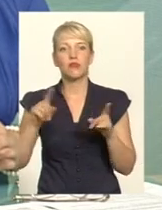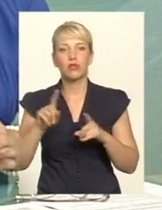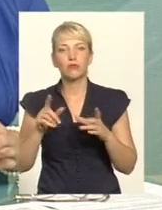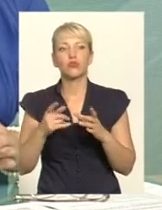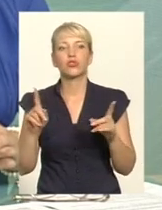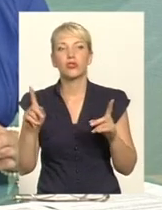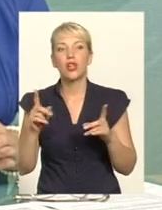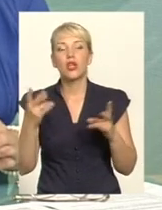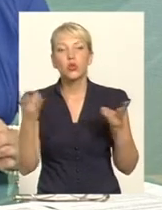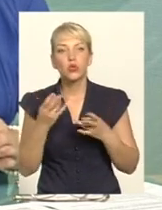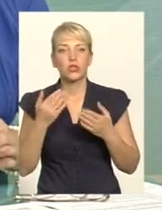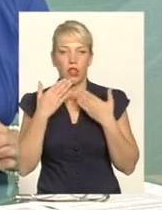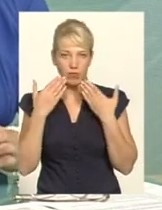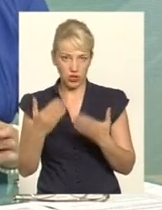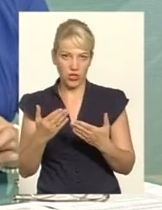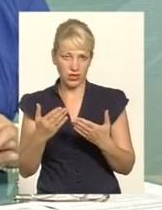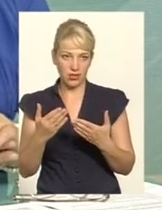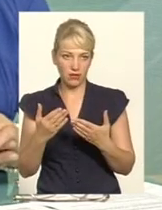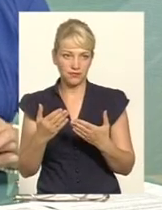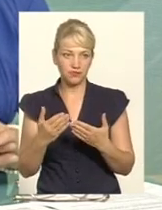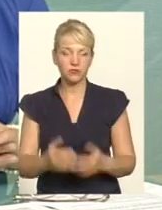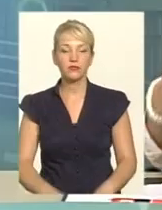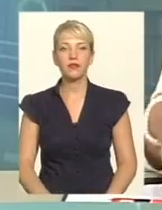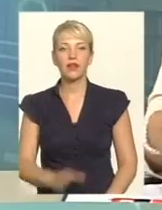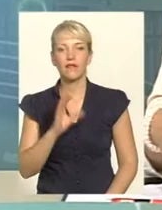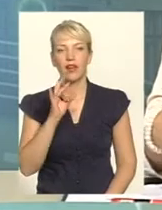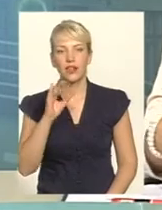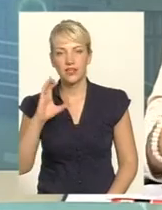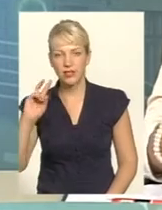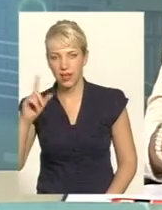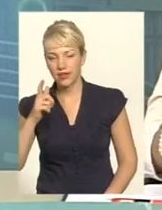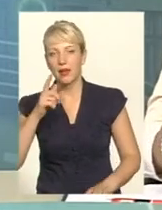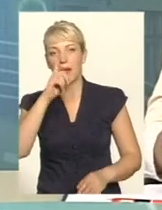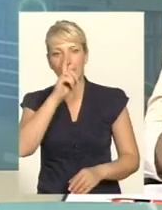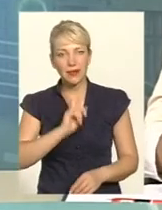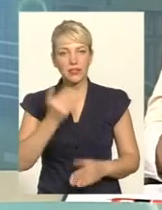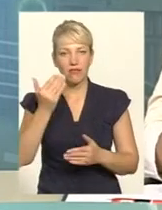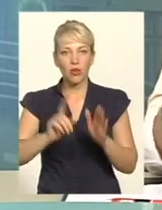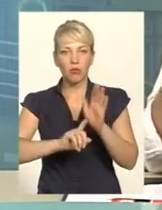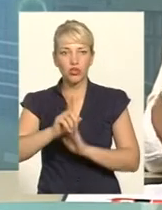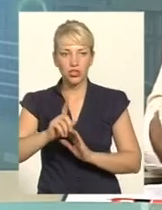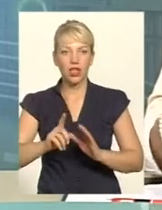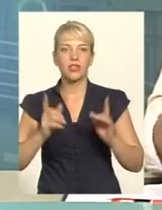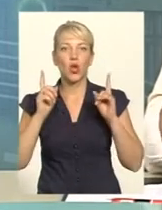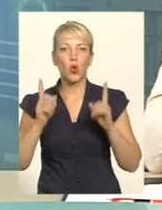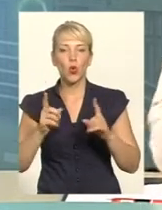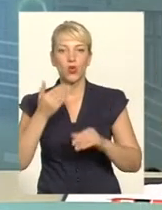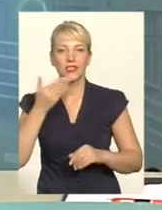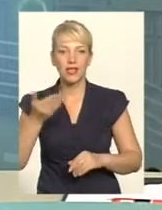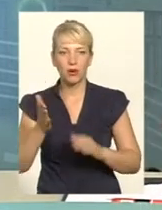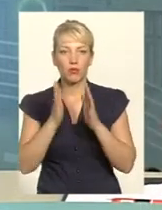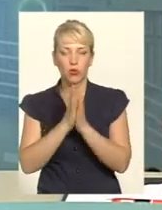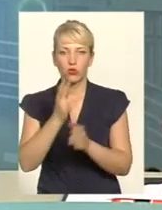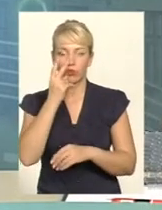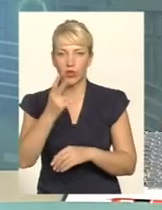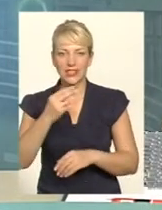им нужно обращаться. Когда власне, кризис... В вересні місяці ви розпочинаєте курс лекцій. Прошу режисера